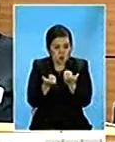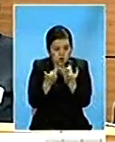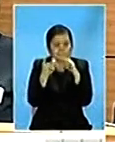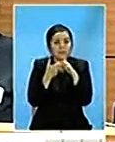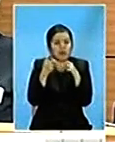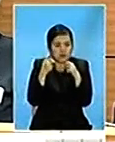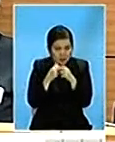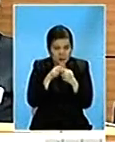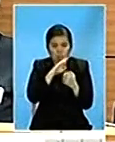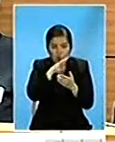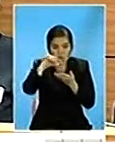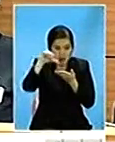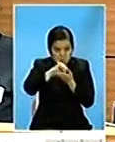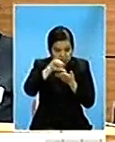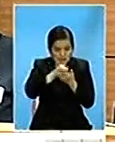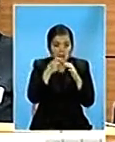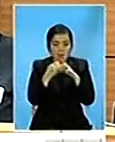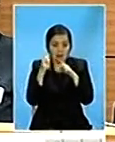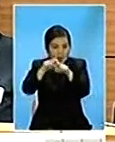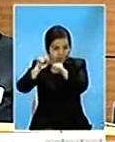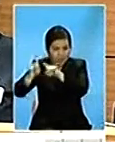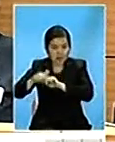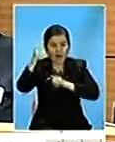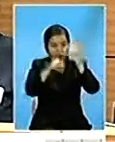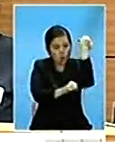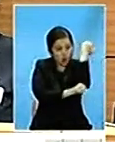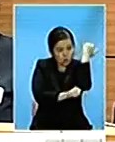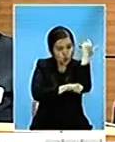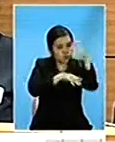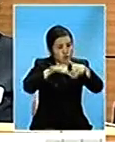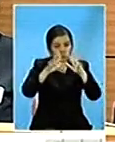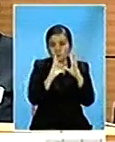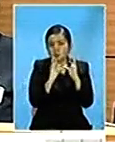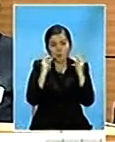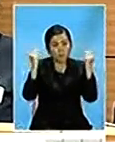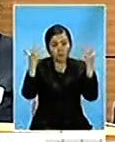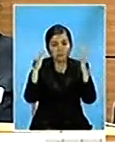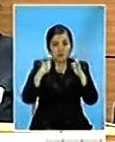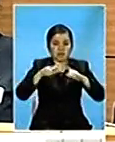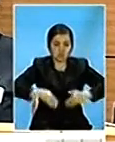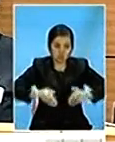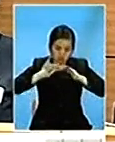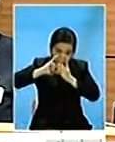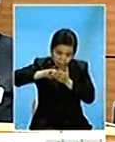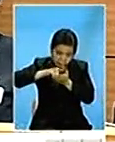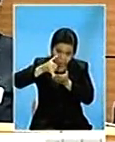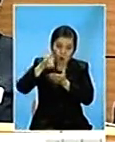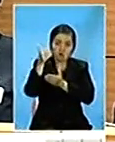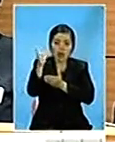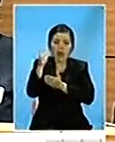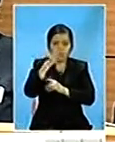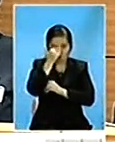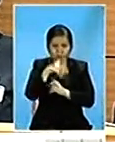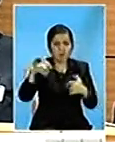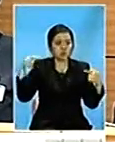งถ้าเราแก้ปัญหาความจนของพี่น้องก็จะละลายสิ้นไปหรือดีขึ้นเพราะโรงงานเกษ